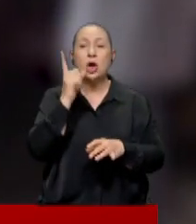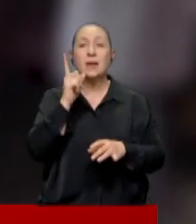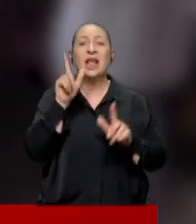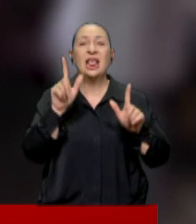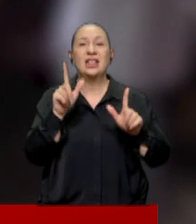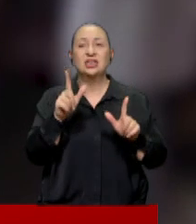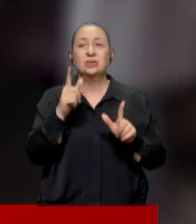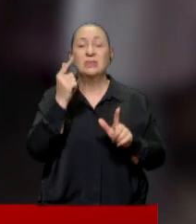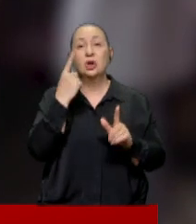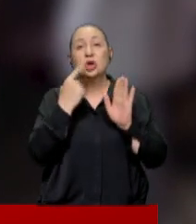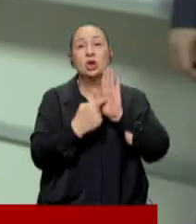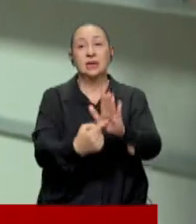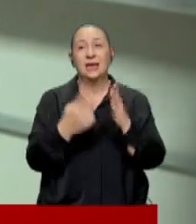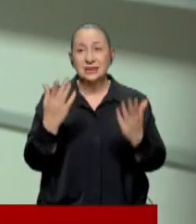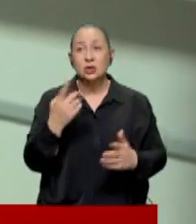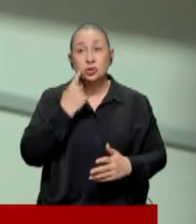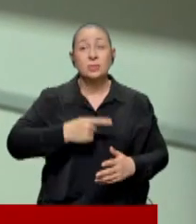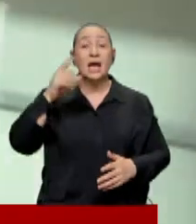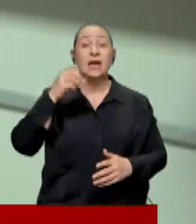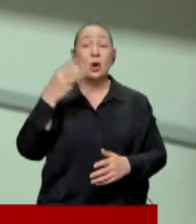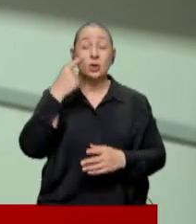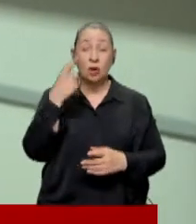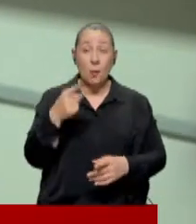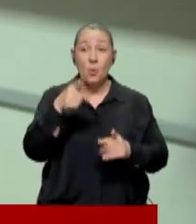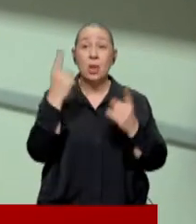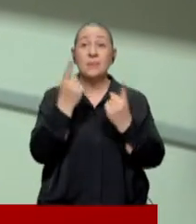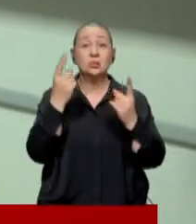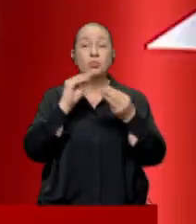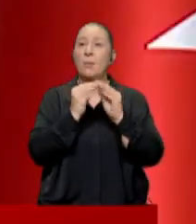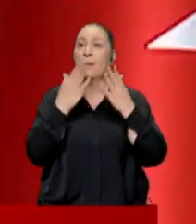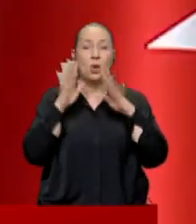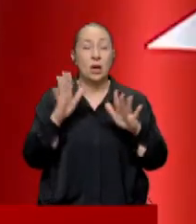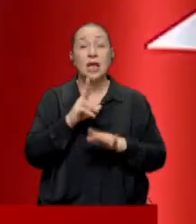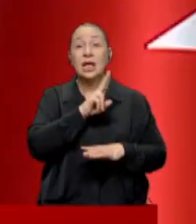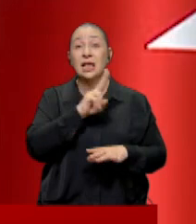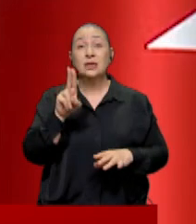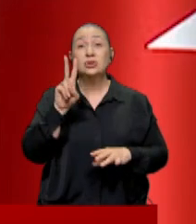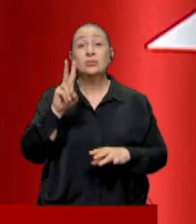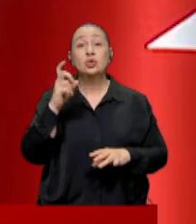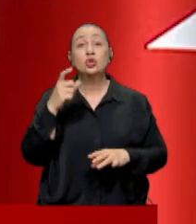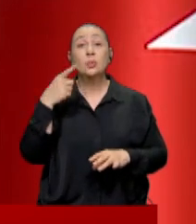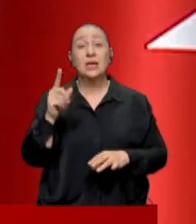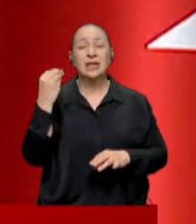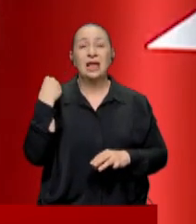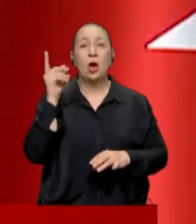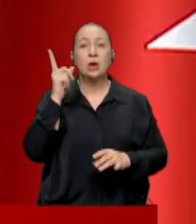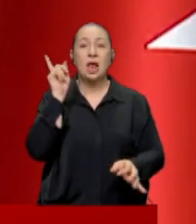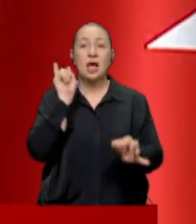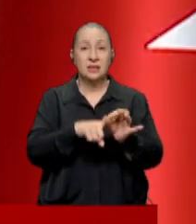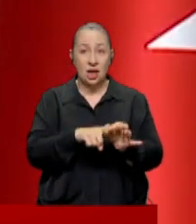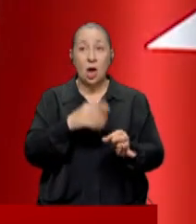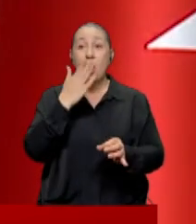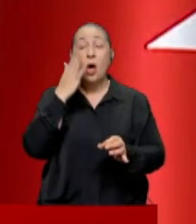öğretmen ihtiyacının da bir göstergesi. Cumhurbaşkanı Erdoğan'a göre ise böyle bir sorun da yok. 729 bin yeni öğretmen